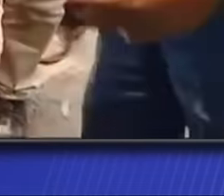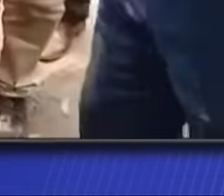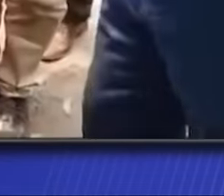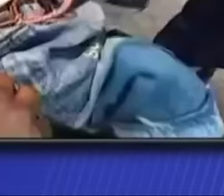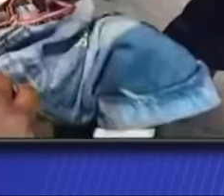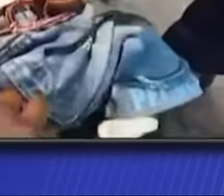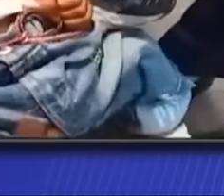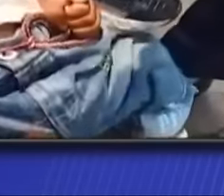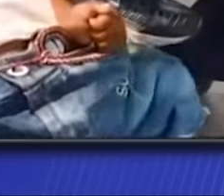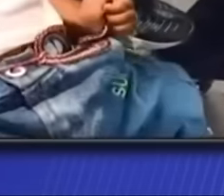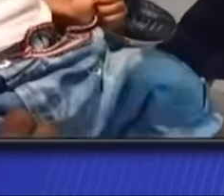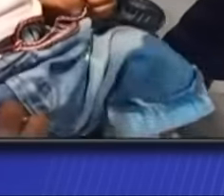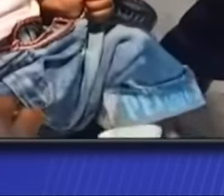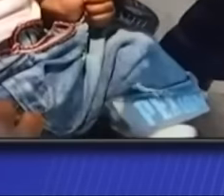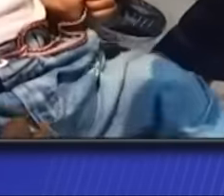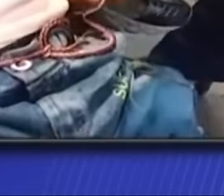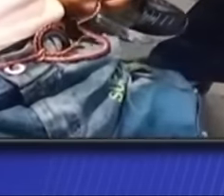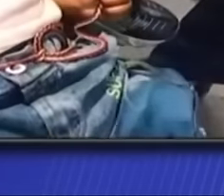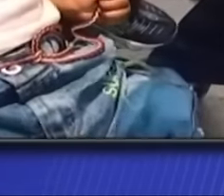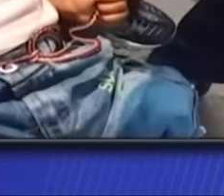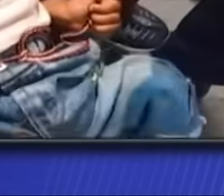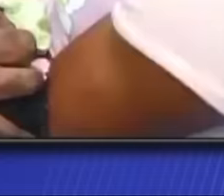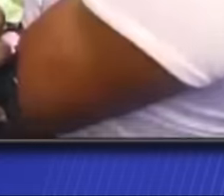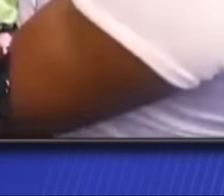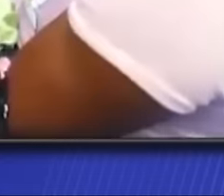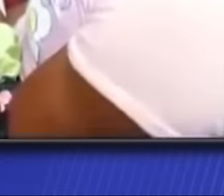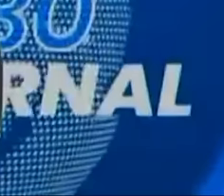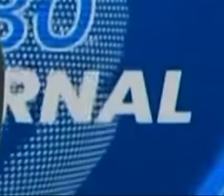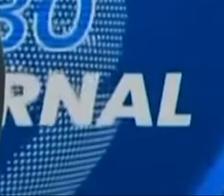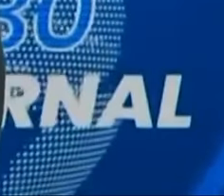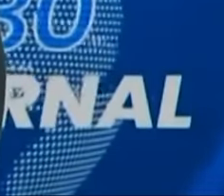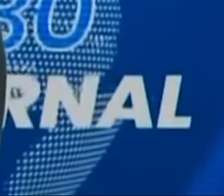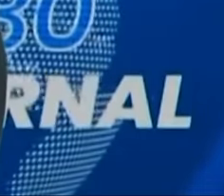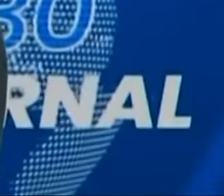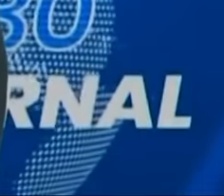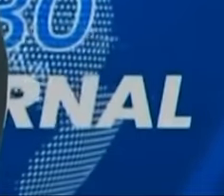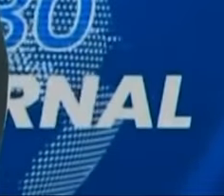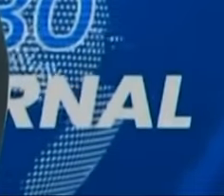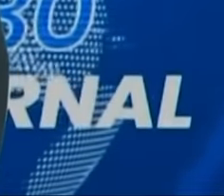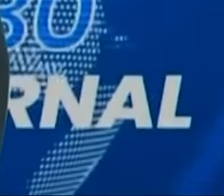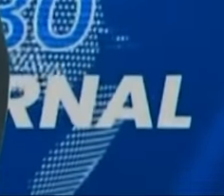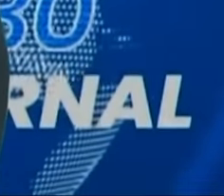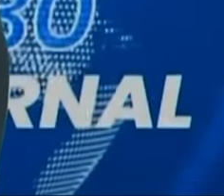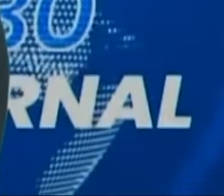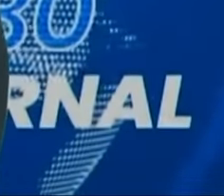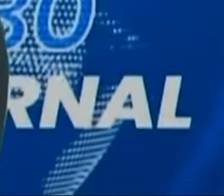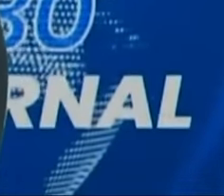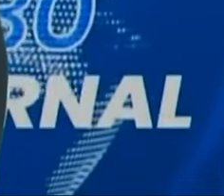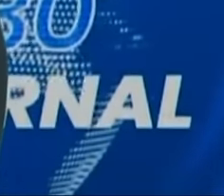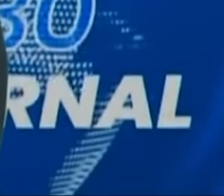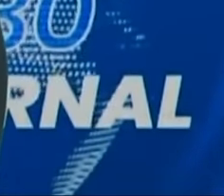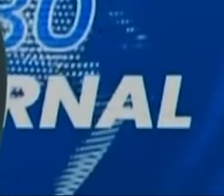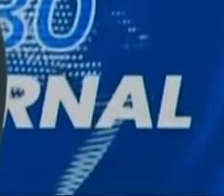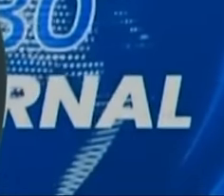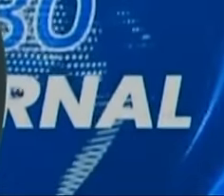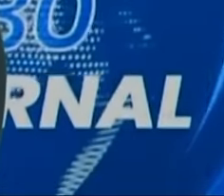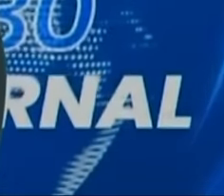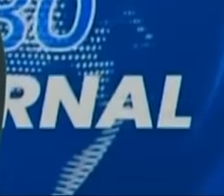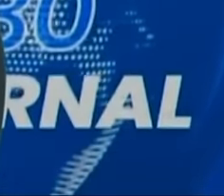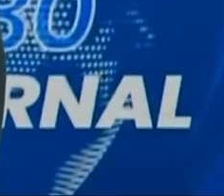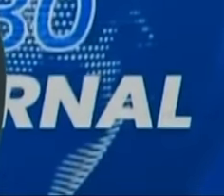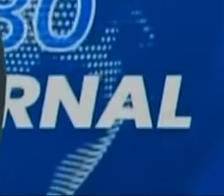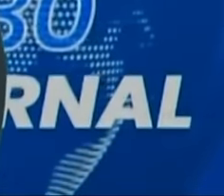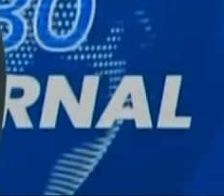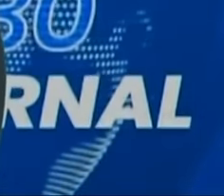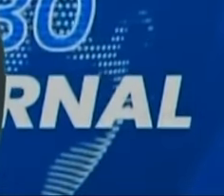du Maïndombe et Haute-Ouélé. Madame Michu, voilà tout pour le titre. Ça fait la une de l'actualité depuis hier soir. Corneille Nangaa